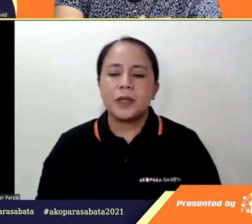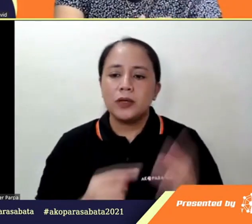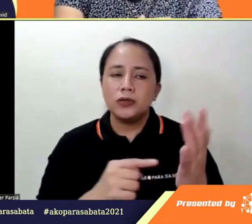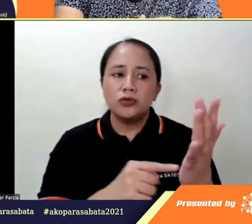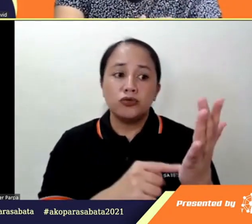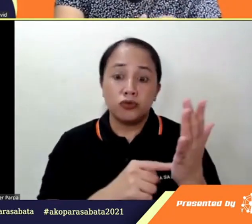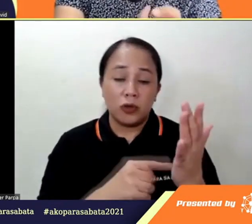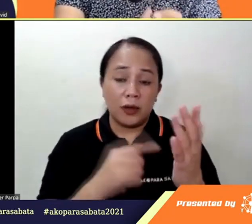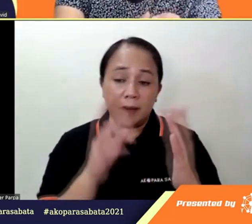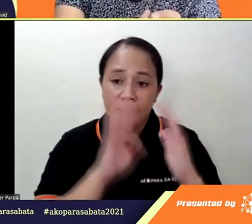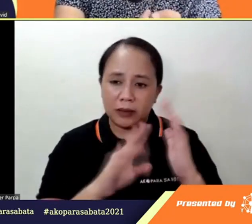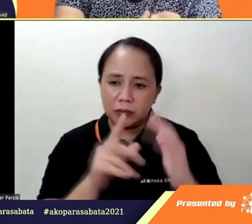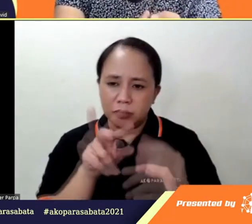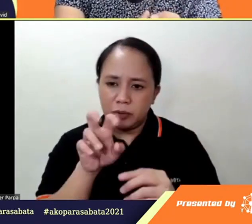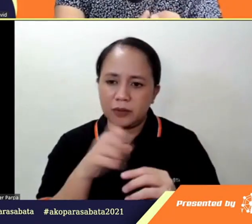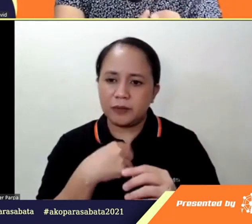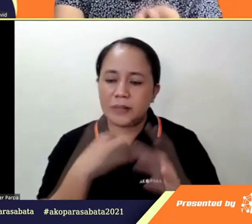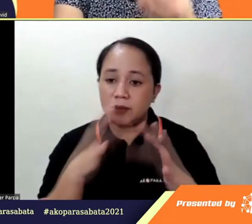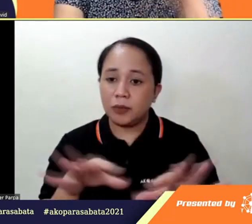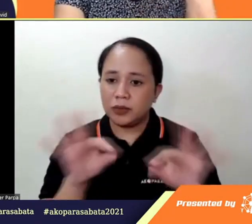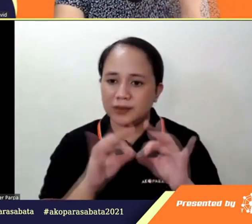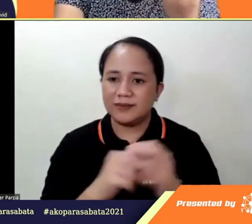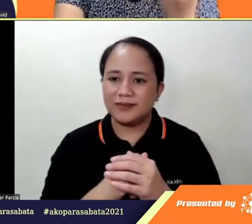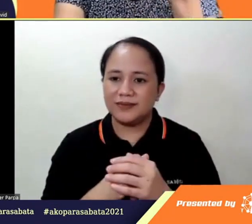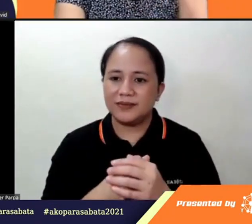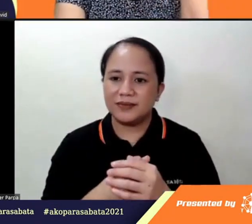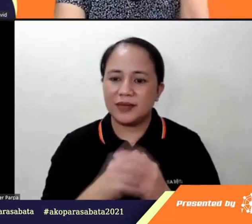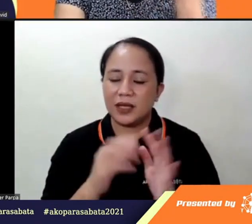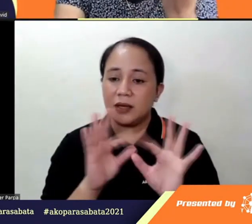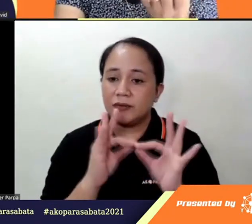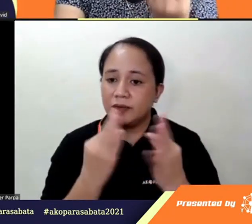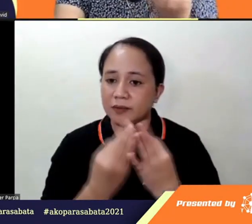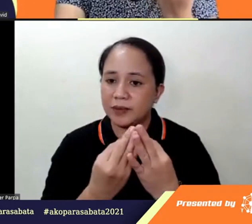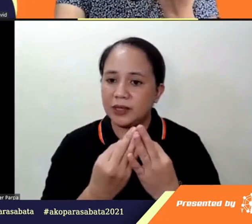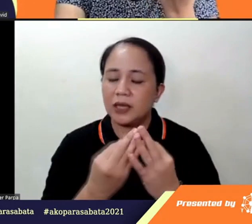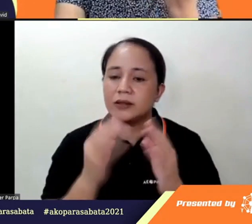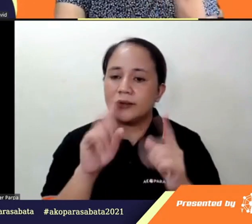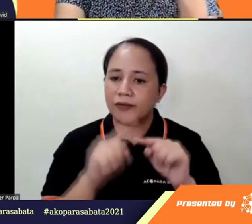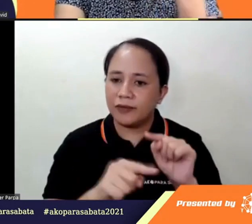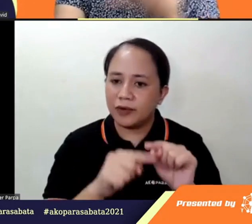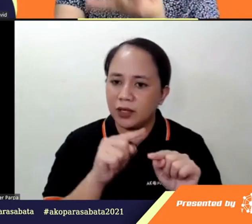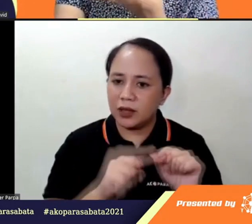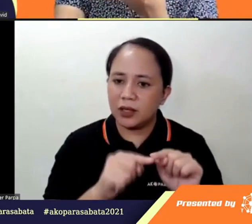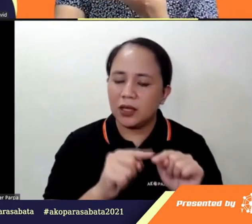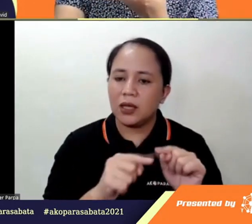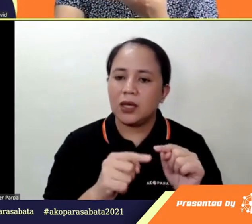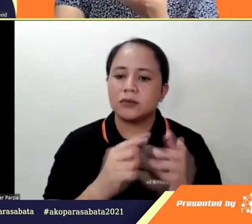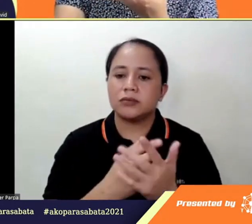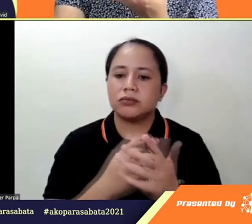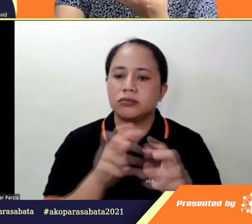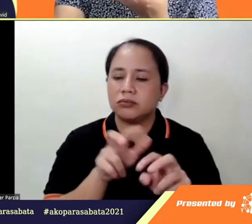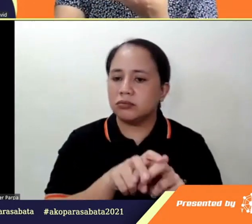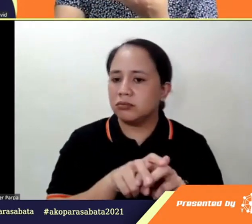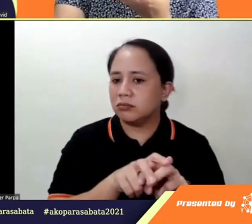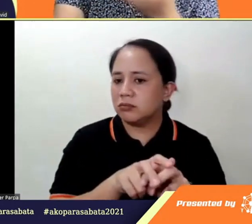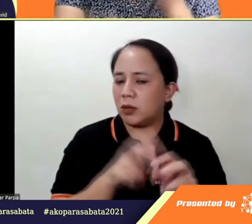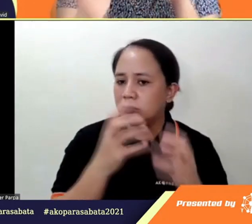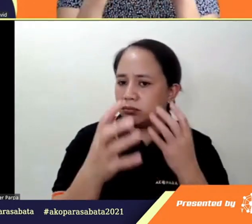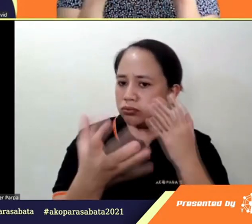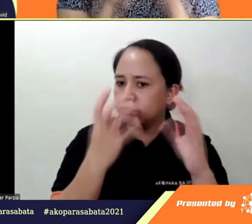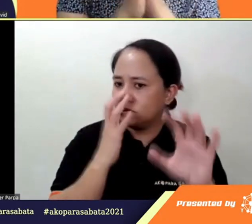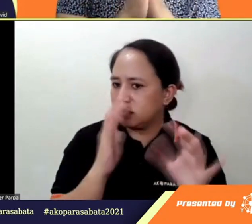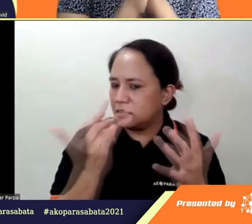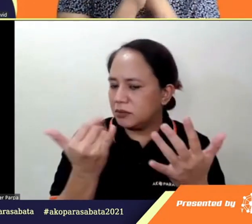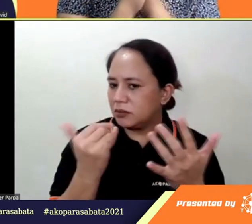akin yung mga bagay na pinakamahalaga. Pamilya, kaibigan, pagmamalasakit sa ating kapwa.